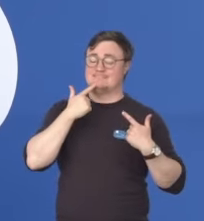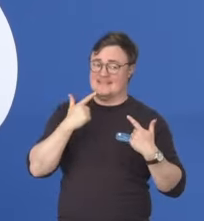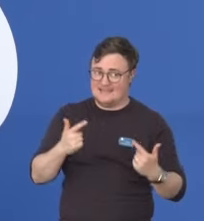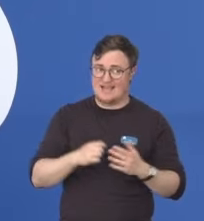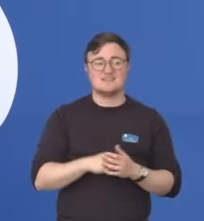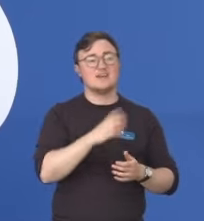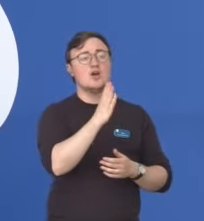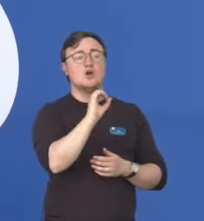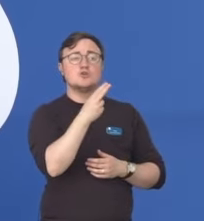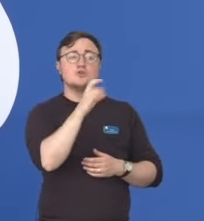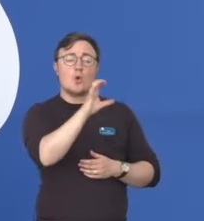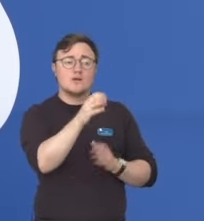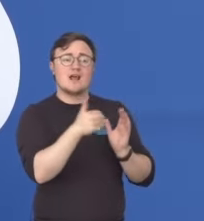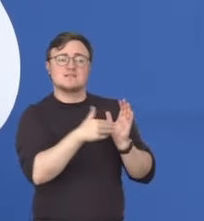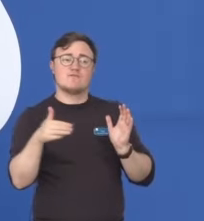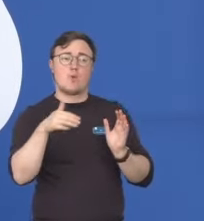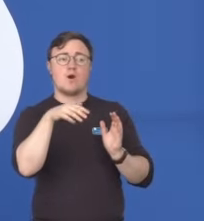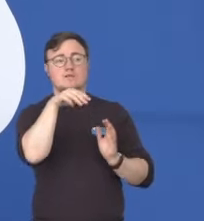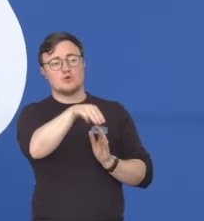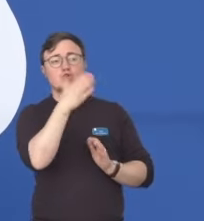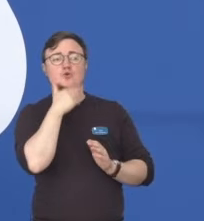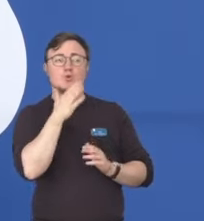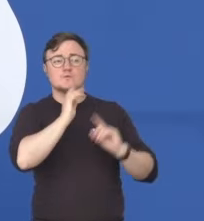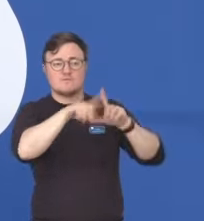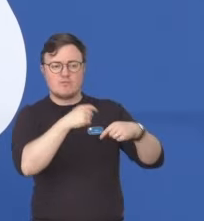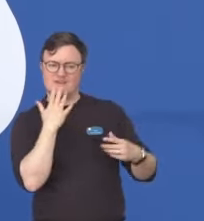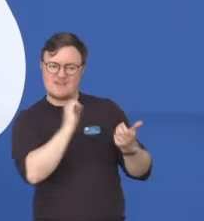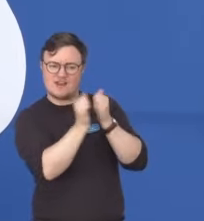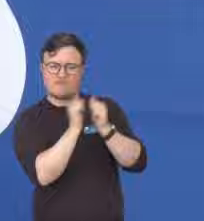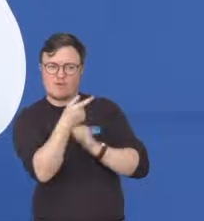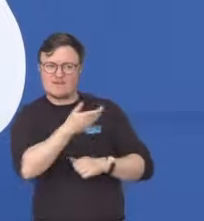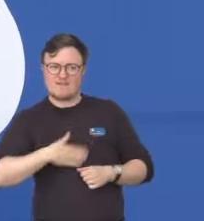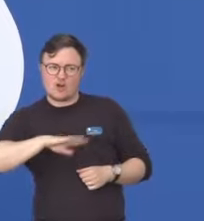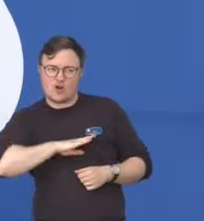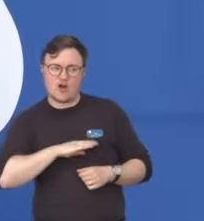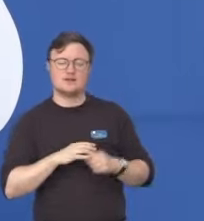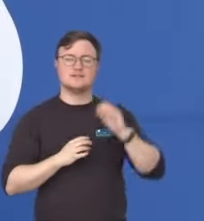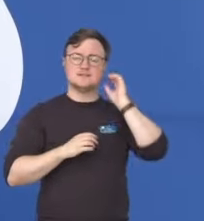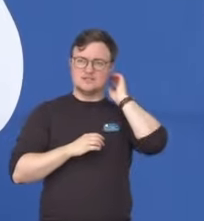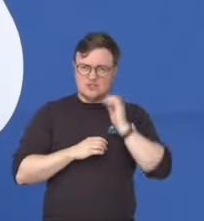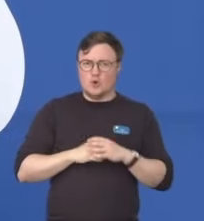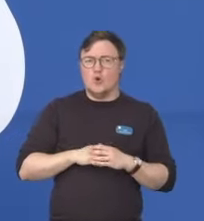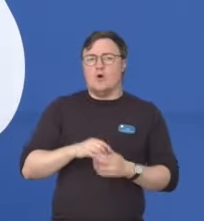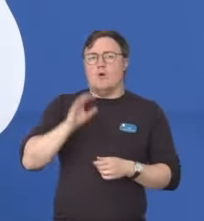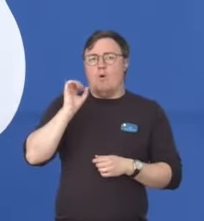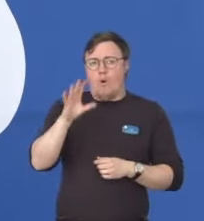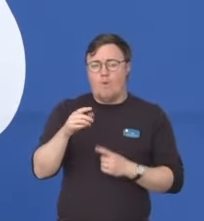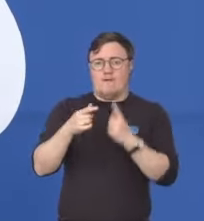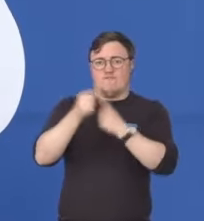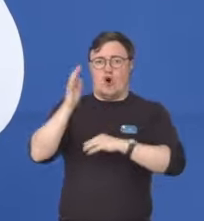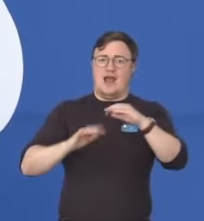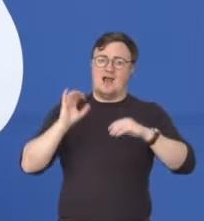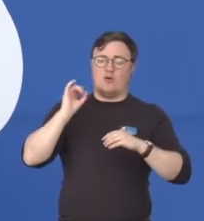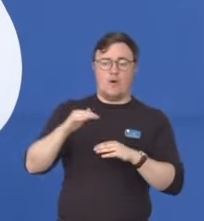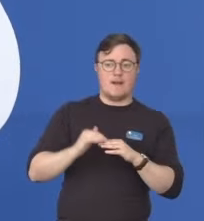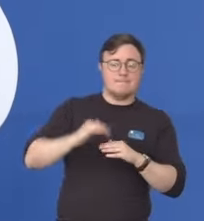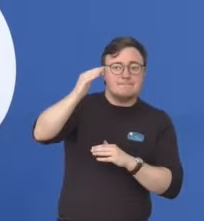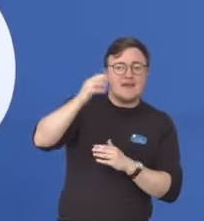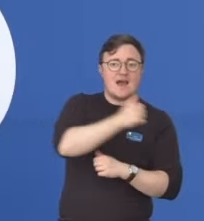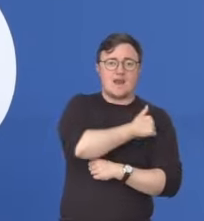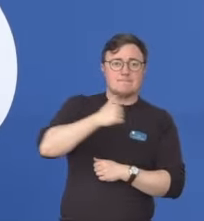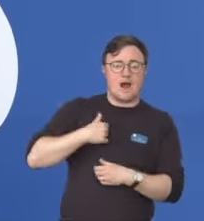från Moderata ungdomsförbundet. Vilka reformer vill ni se? Ja, men för oss handlar ifall valet mellan vissa handlar om ifall man ska skicka mer makt till